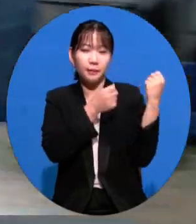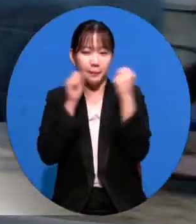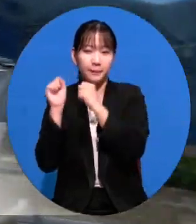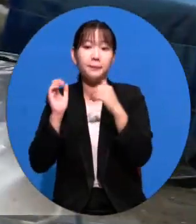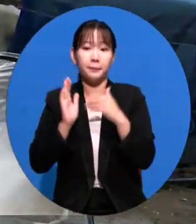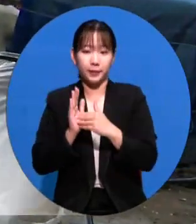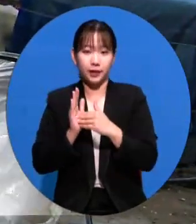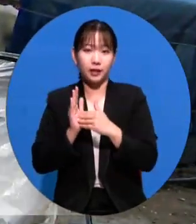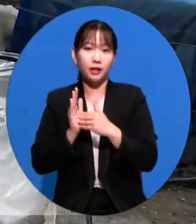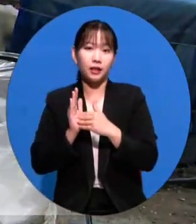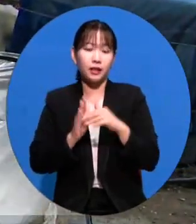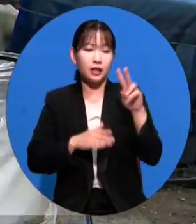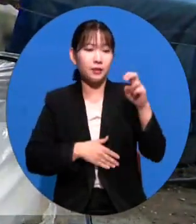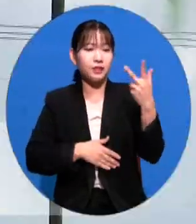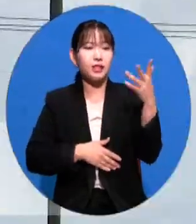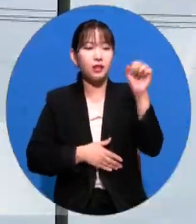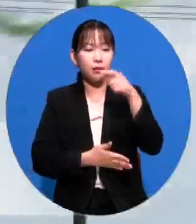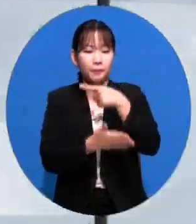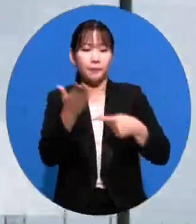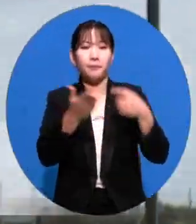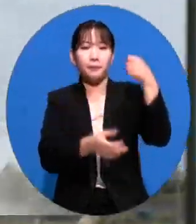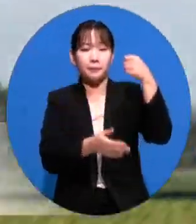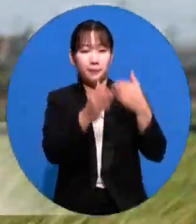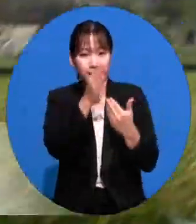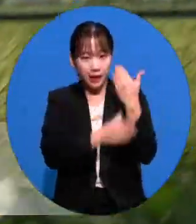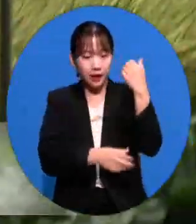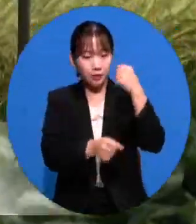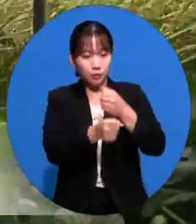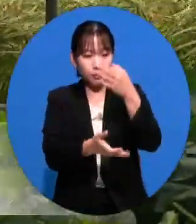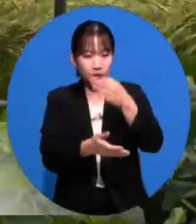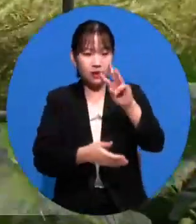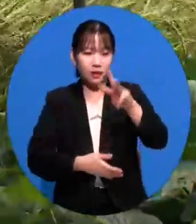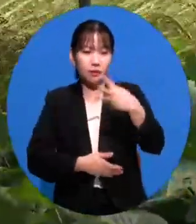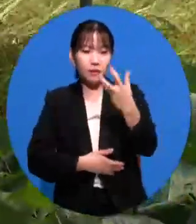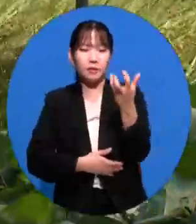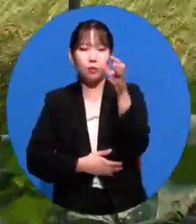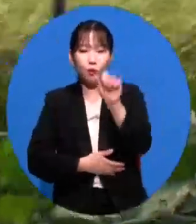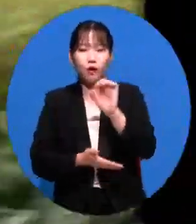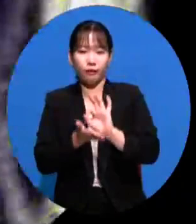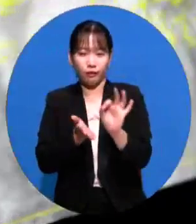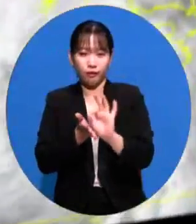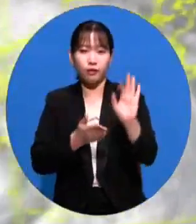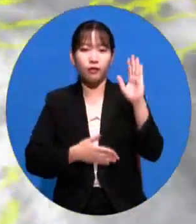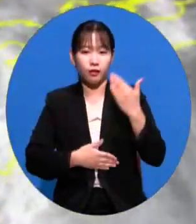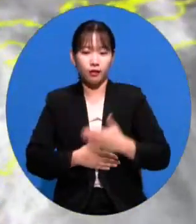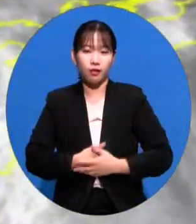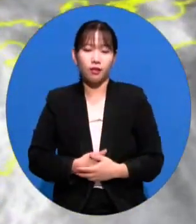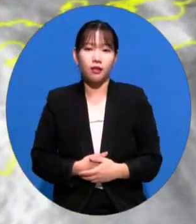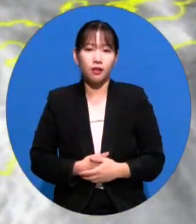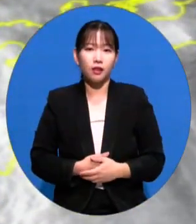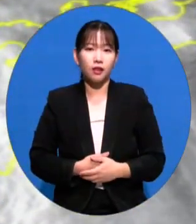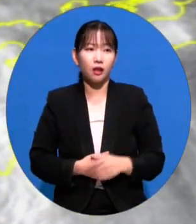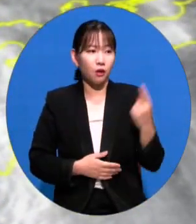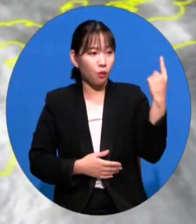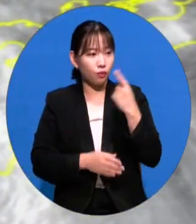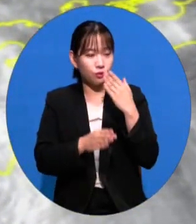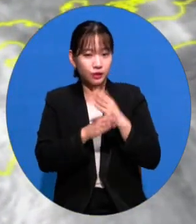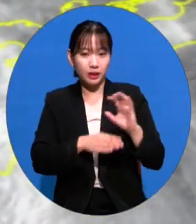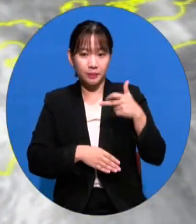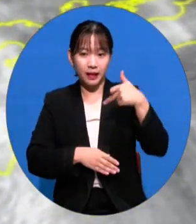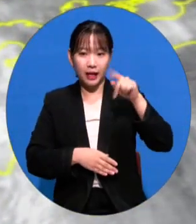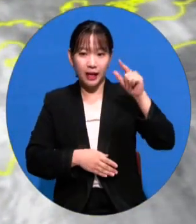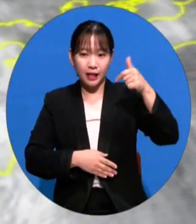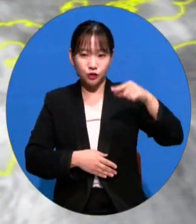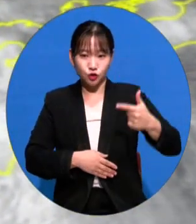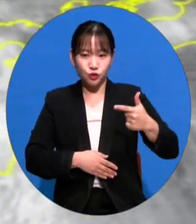대피했고 27억 원의 피해가 발생해 복구비로 385억 원이 들었습니다. 북상하고 있는 태풍